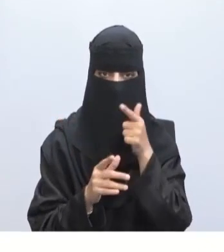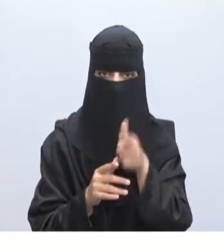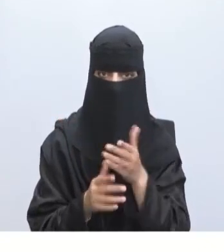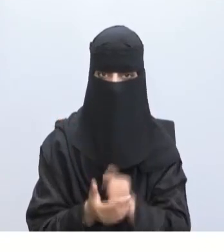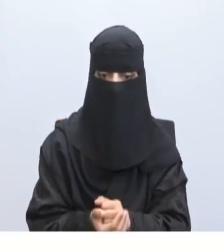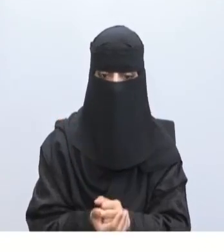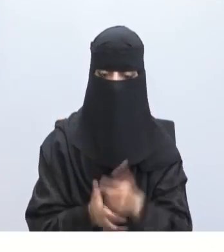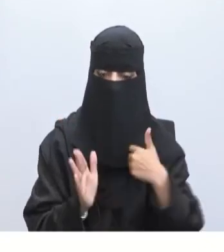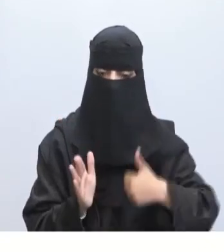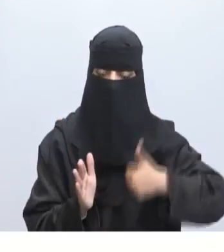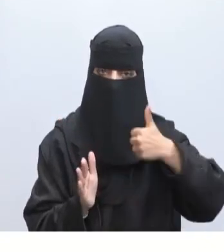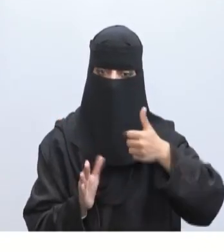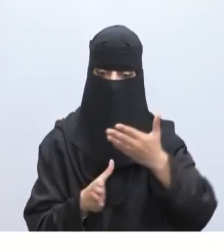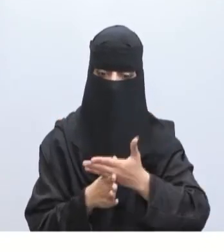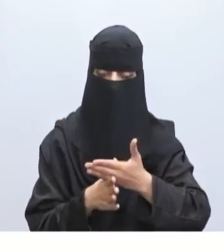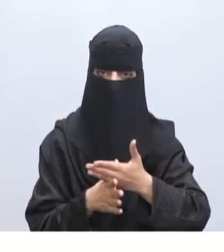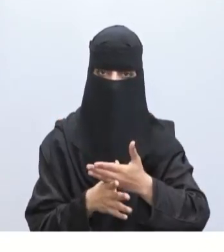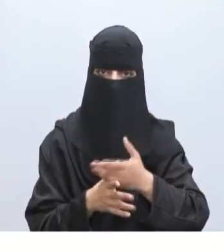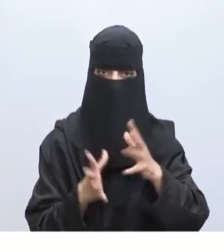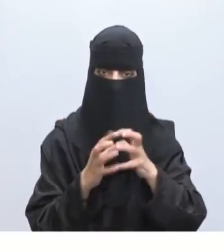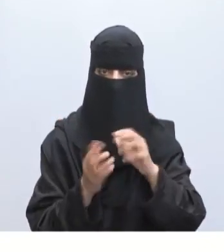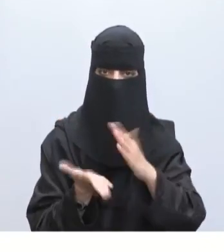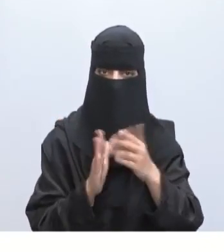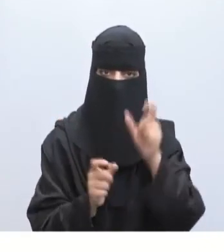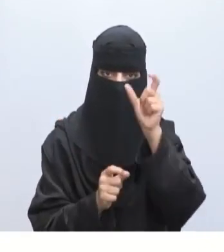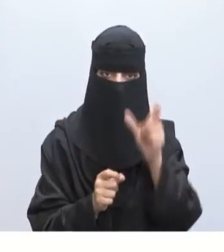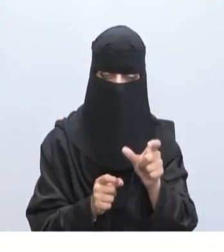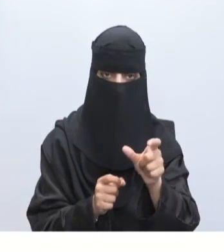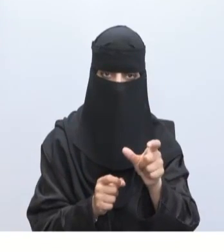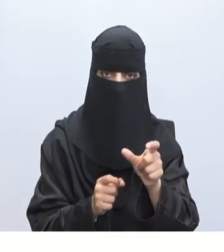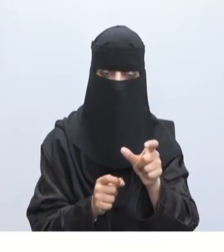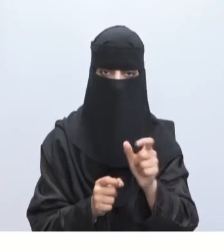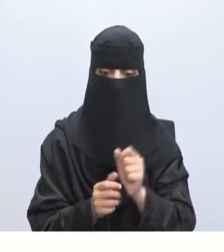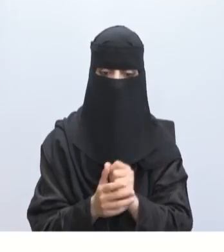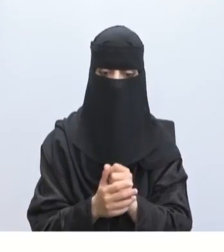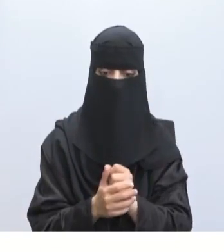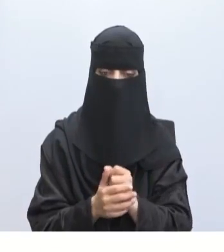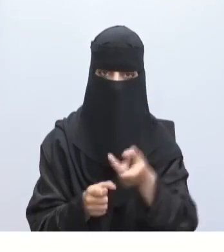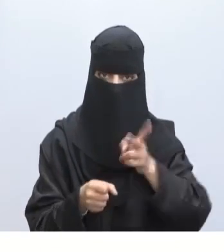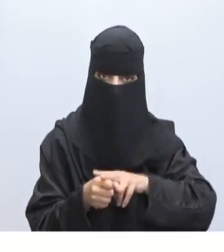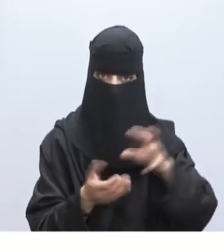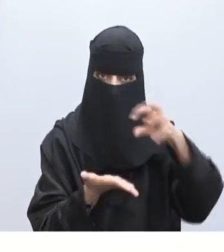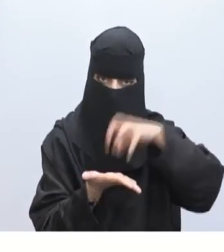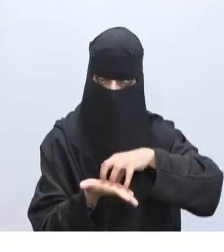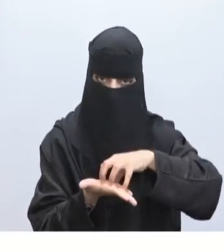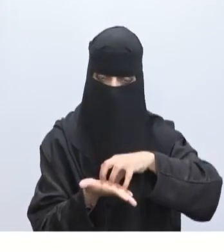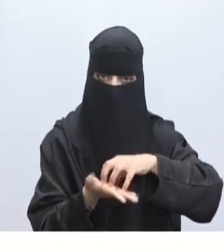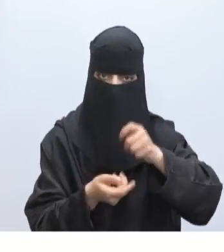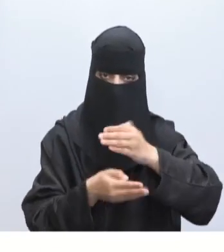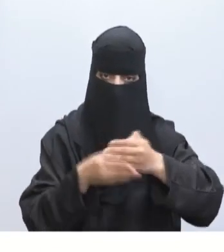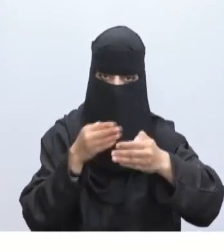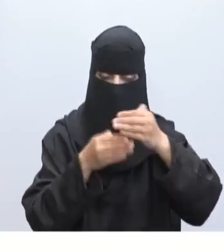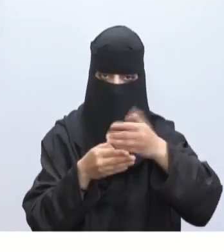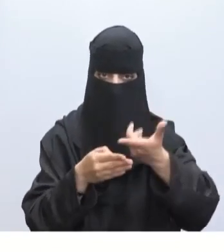لكم استطاع ايضا فيها وصف لحاله اعاده تكوين هذه الدوله